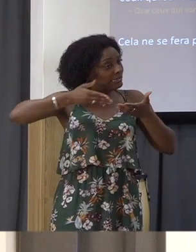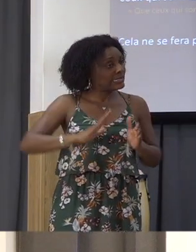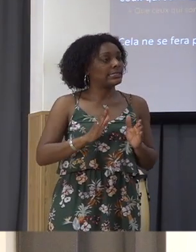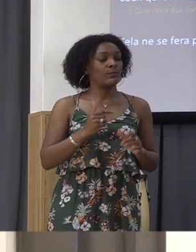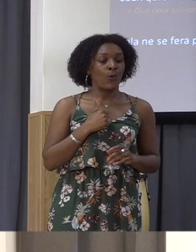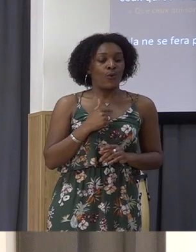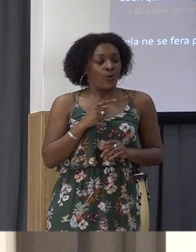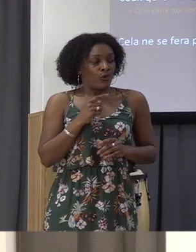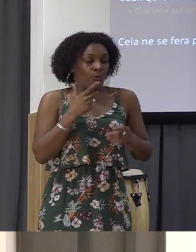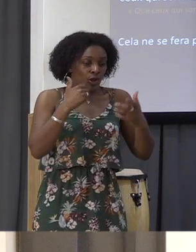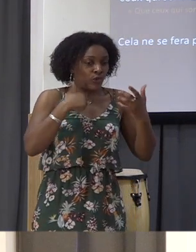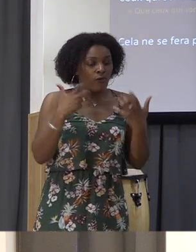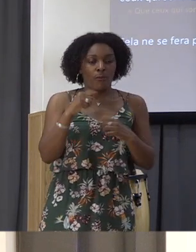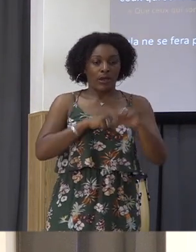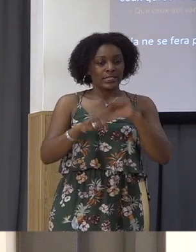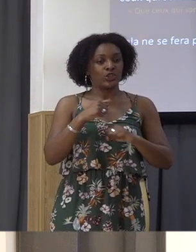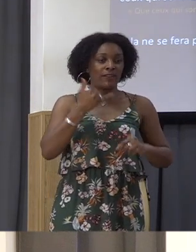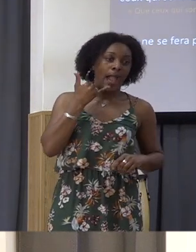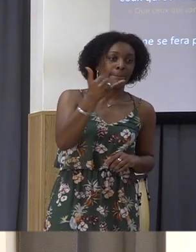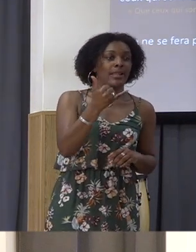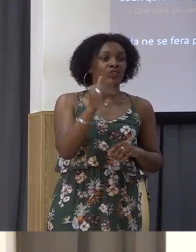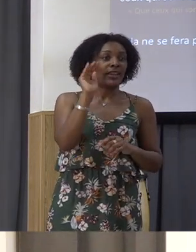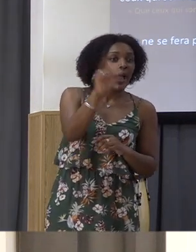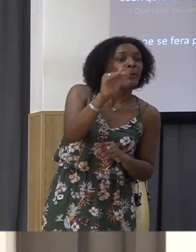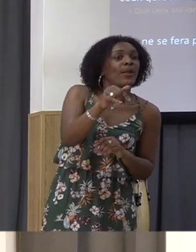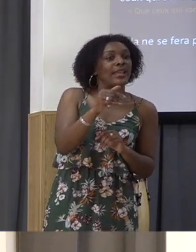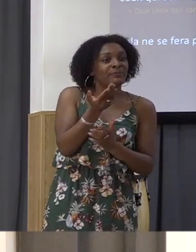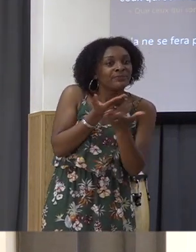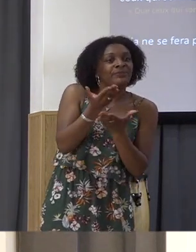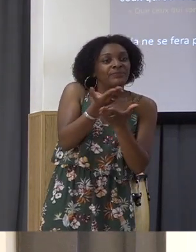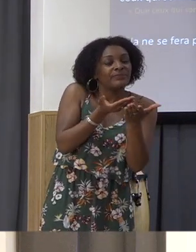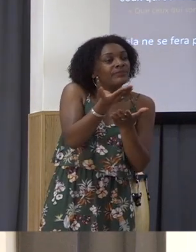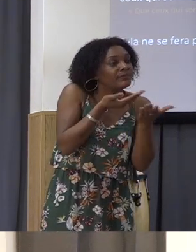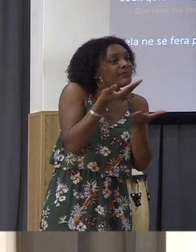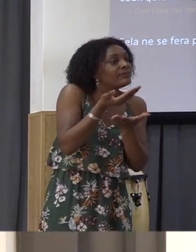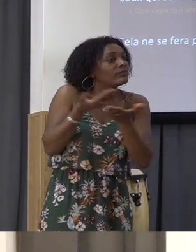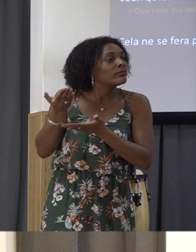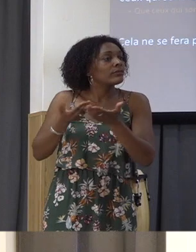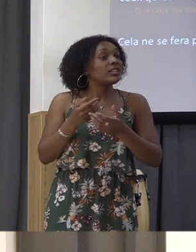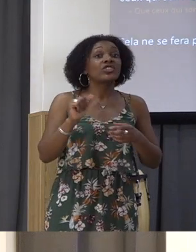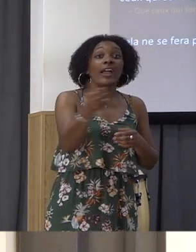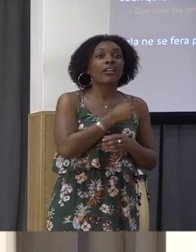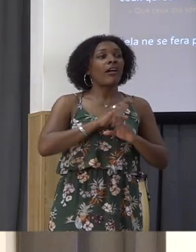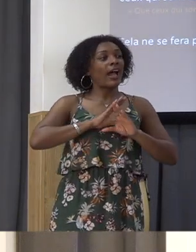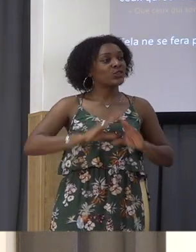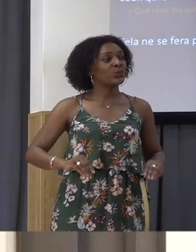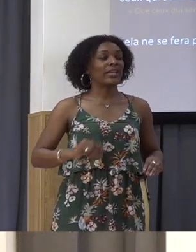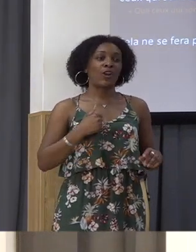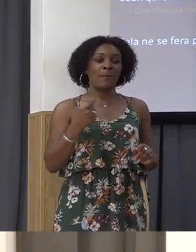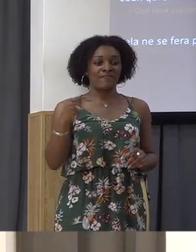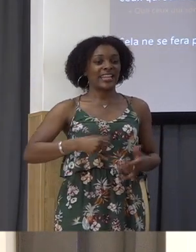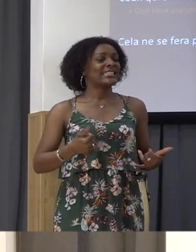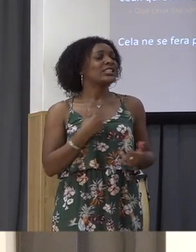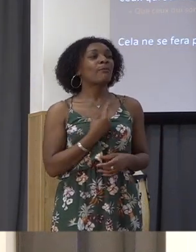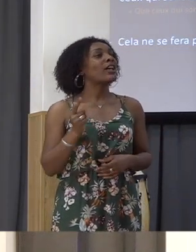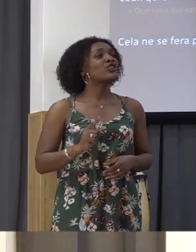s'organiser de cette façon. Ainsi, chaque personne est rassurée. Elle sait que dans l'Église, je ne suis pas seul. Dans